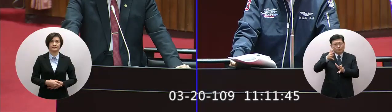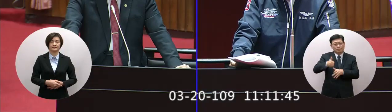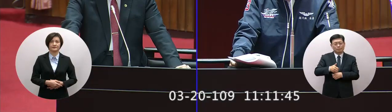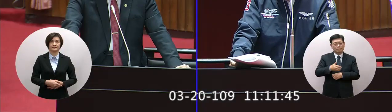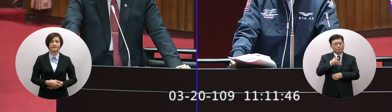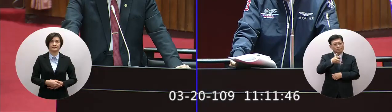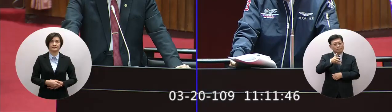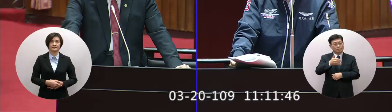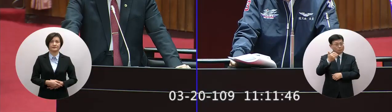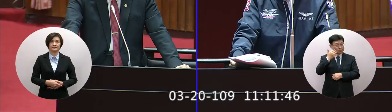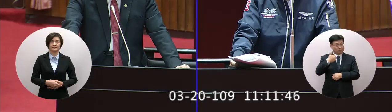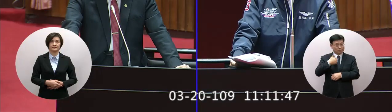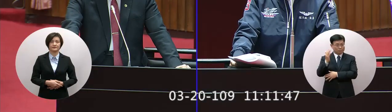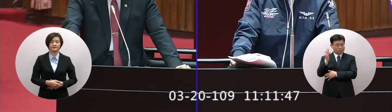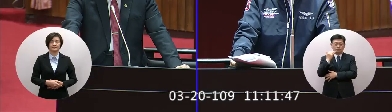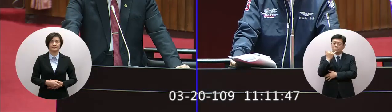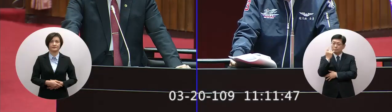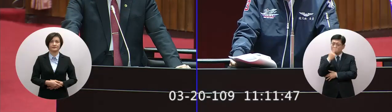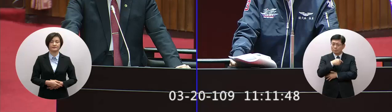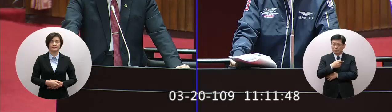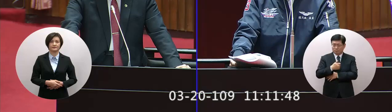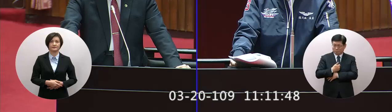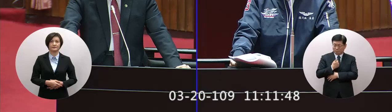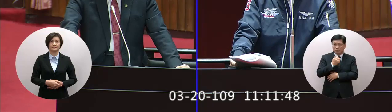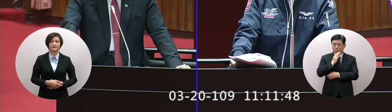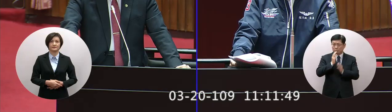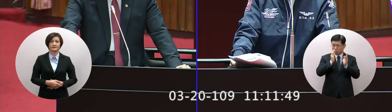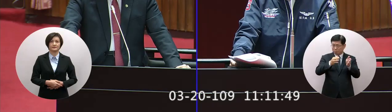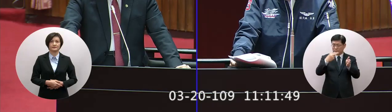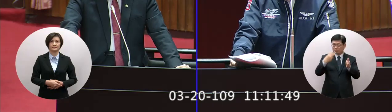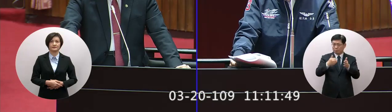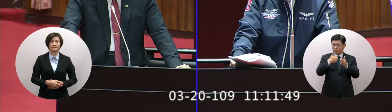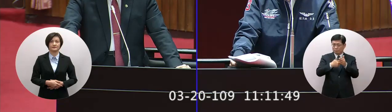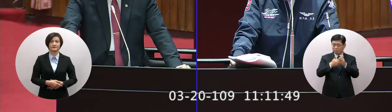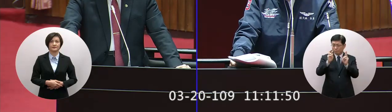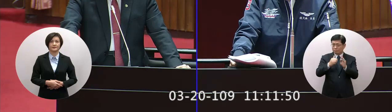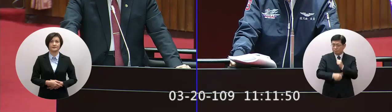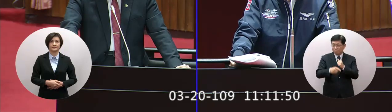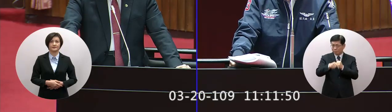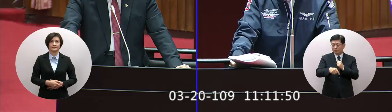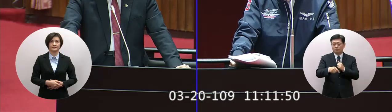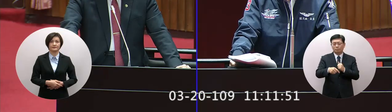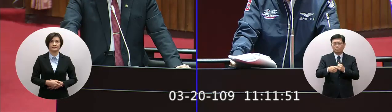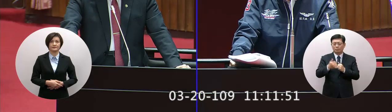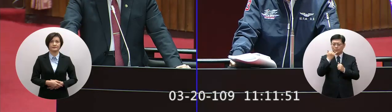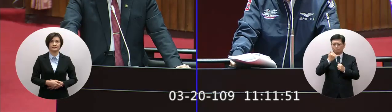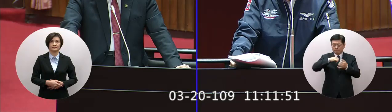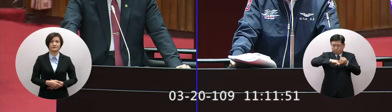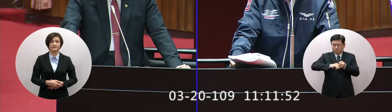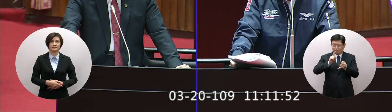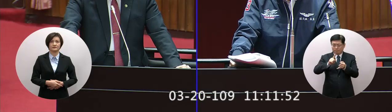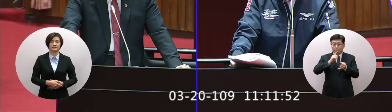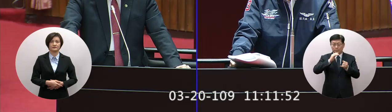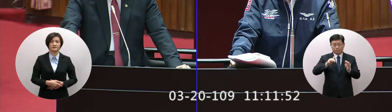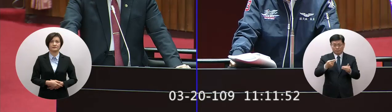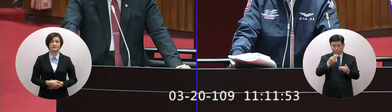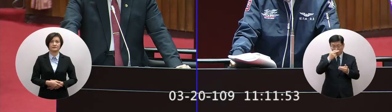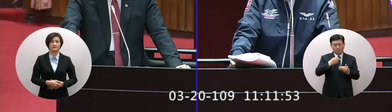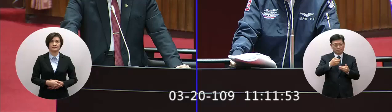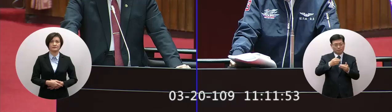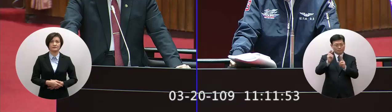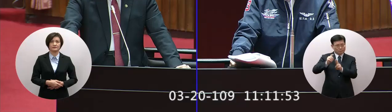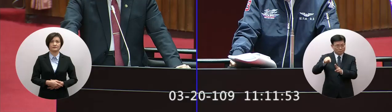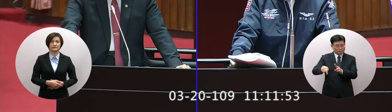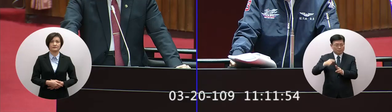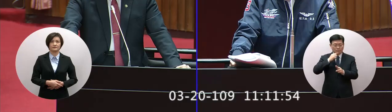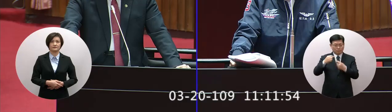说政府有没有可能真正的在再生能源的发展当中，预定了一个氢能源发展的政策